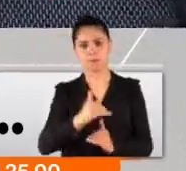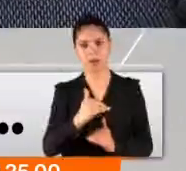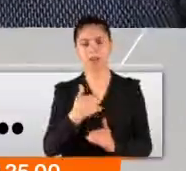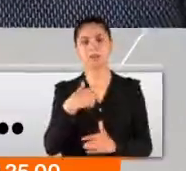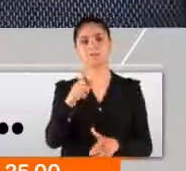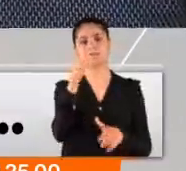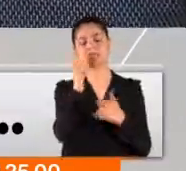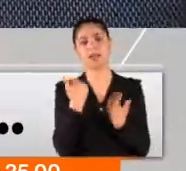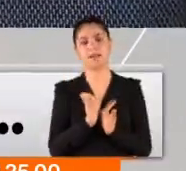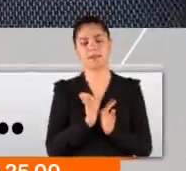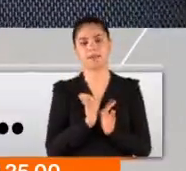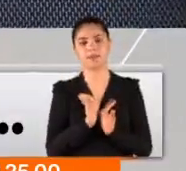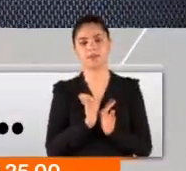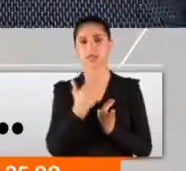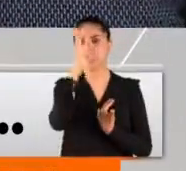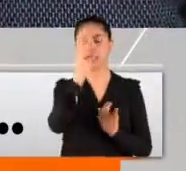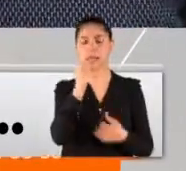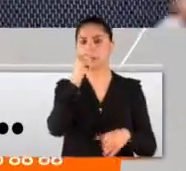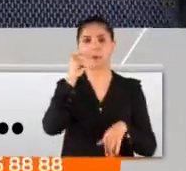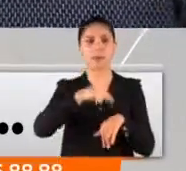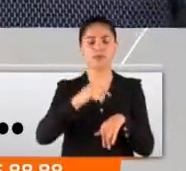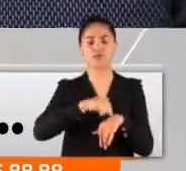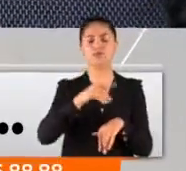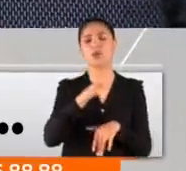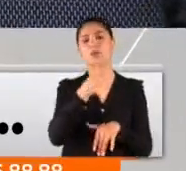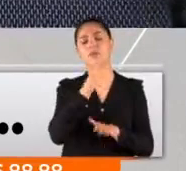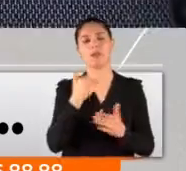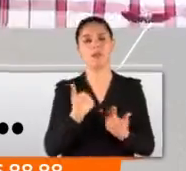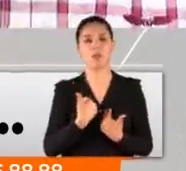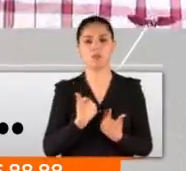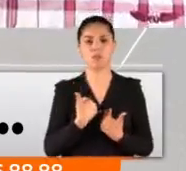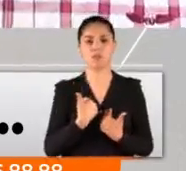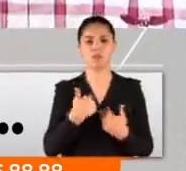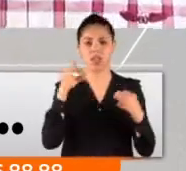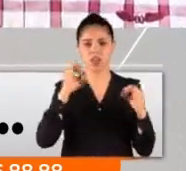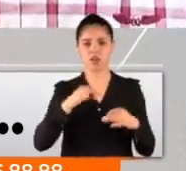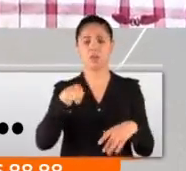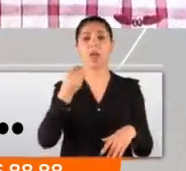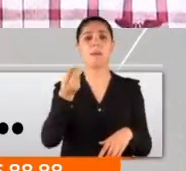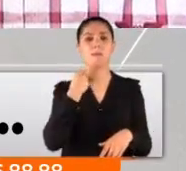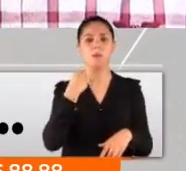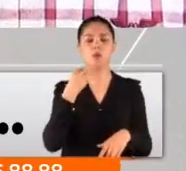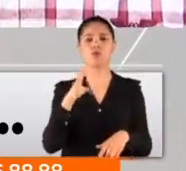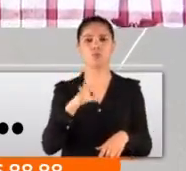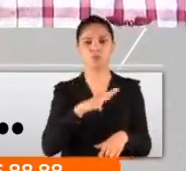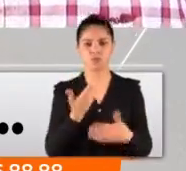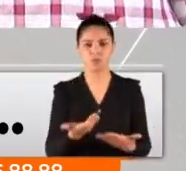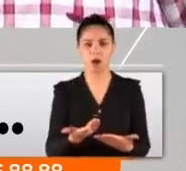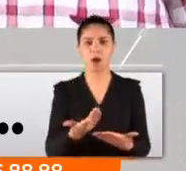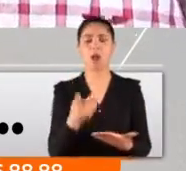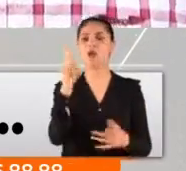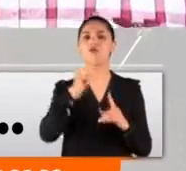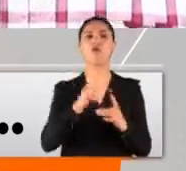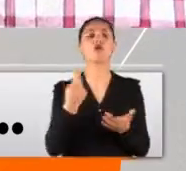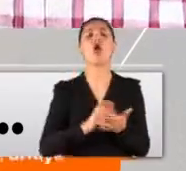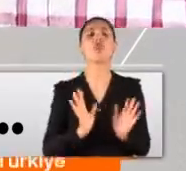üfleyerek yiyoruz. Kime inanacağımızı, kime itimat edeceğimizi artık bilmez olduk. Şu anda benim borçlarım gözüküyor. Herhangi bir